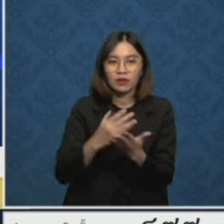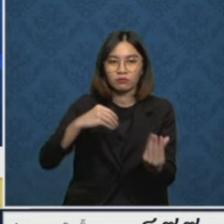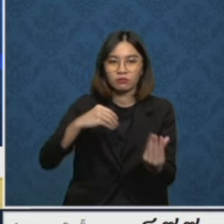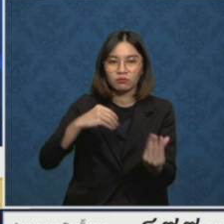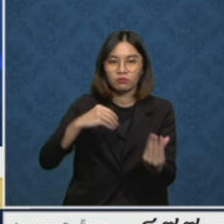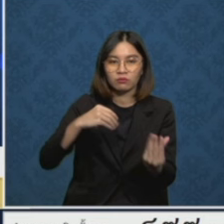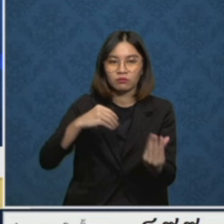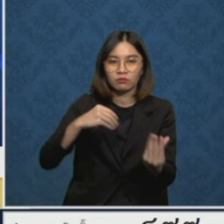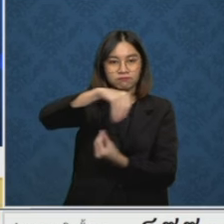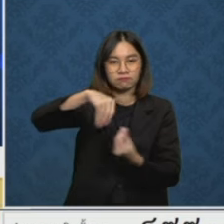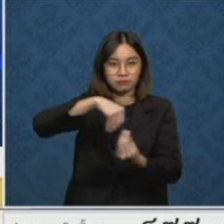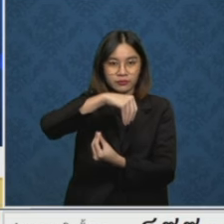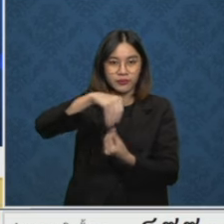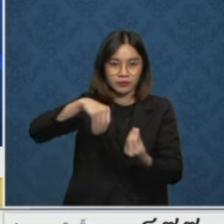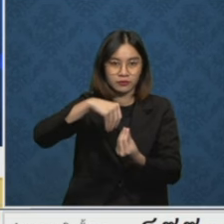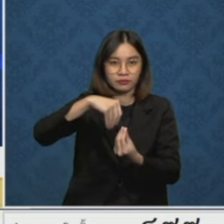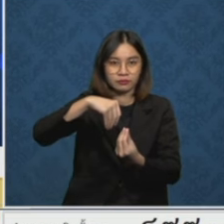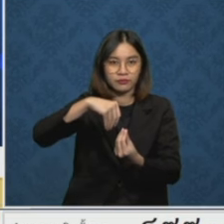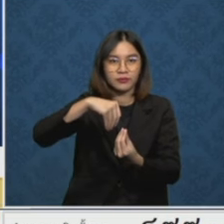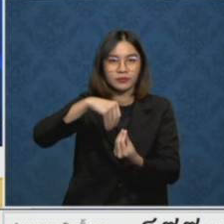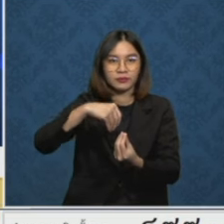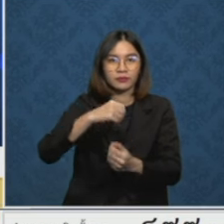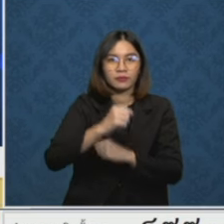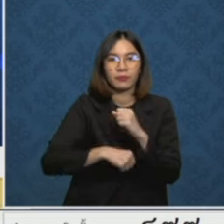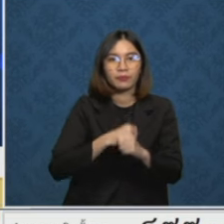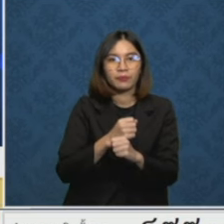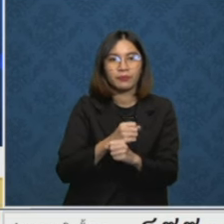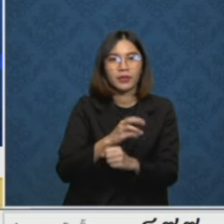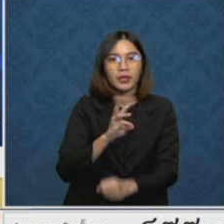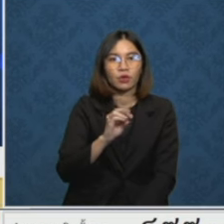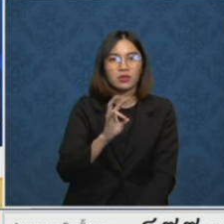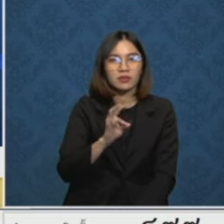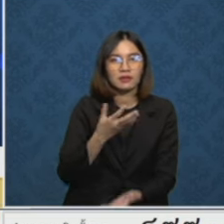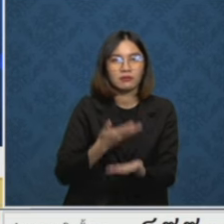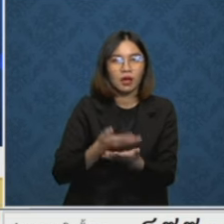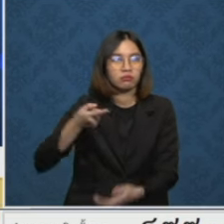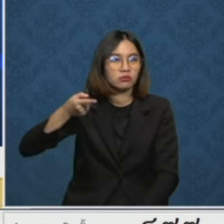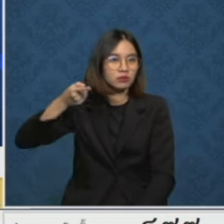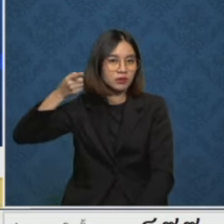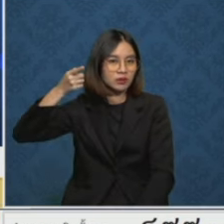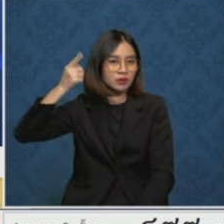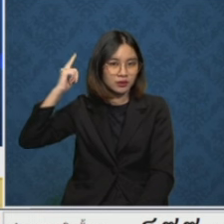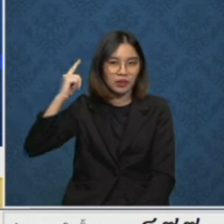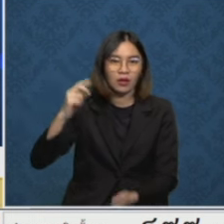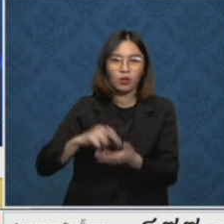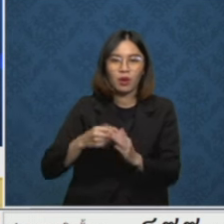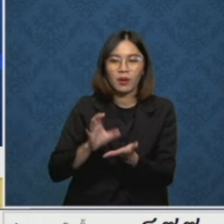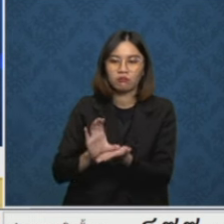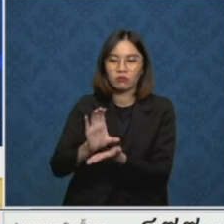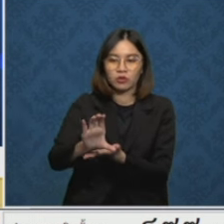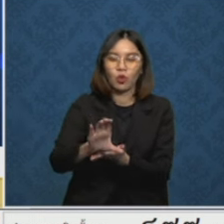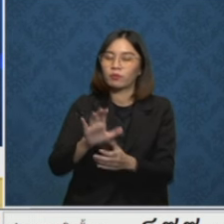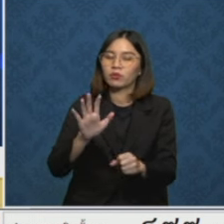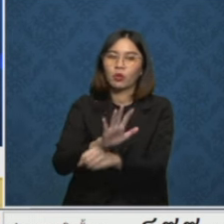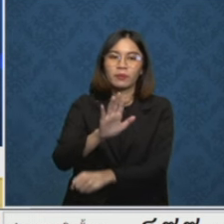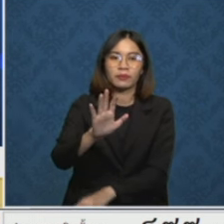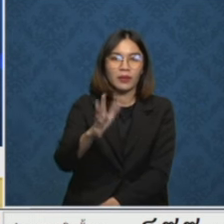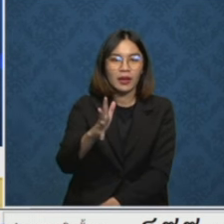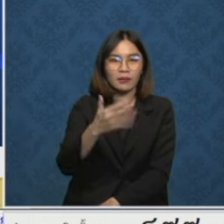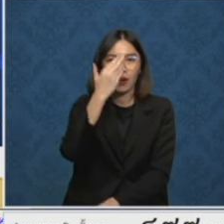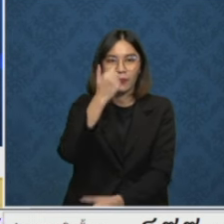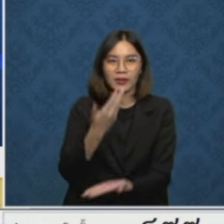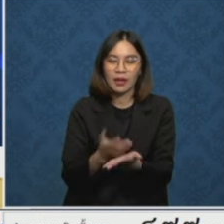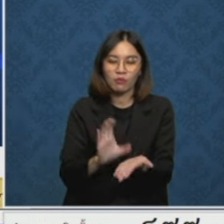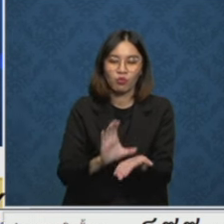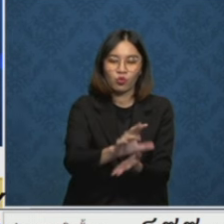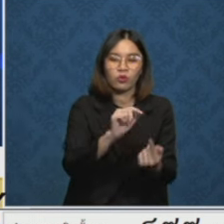นหลังจากที่อั้นไว้พองบ67มันออกมาล่าช้าเนี่ยก็จะถูกปล่อยออกมาไม่สุดเพราะว่าต้องถูกกักเอาไว้ไปใช้กับ Digital Wallet